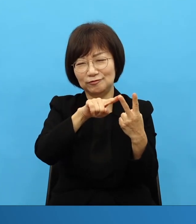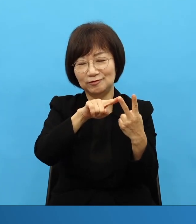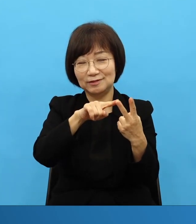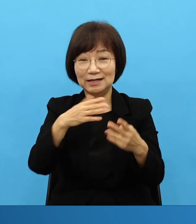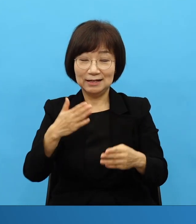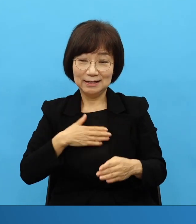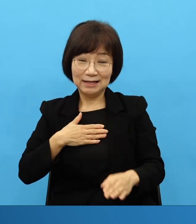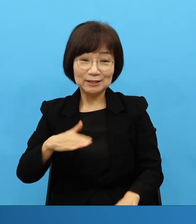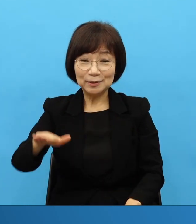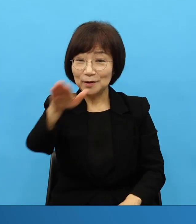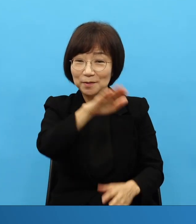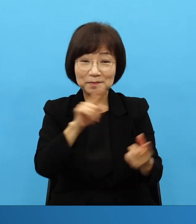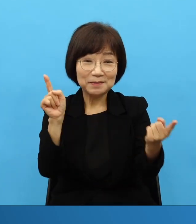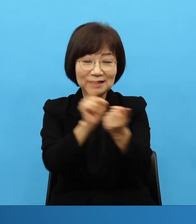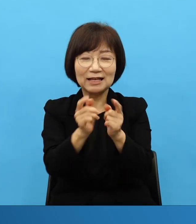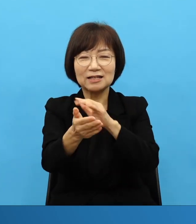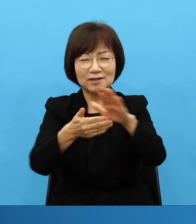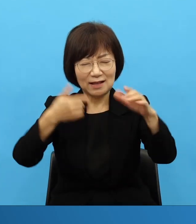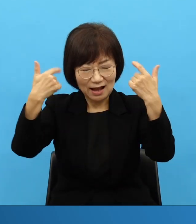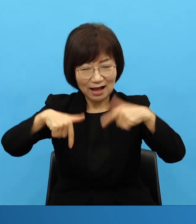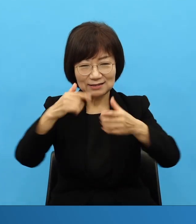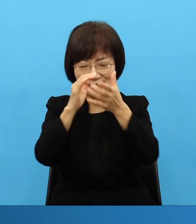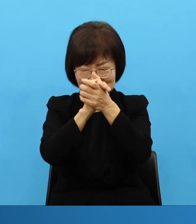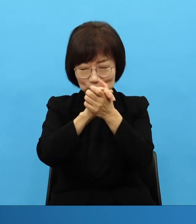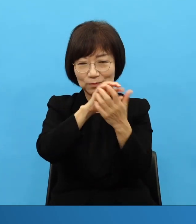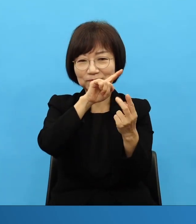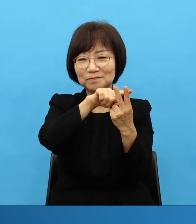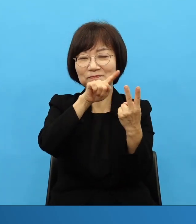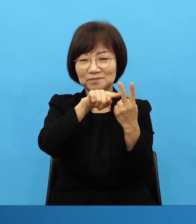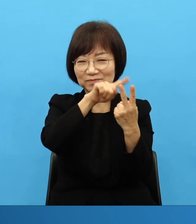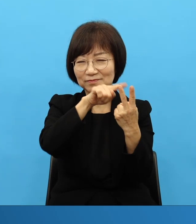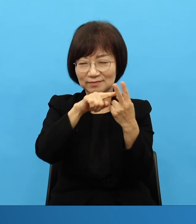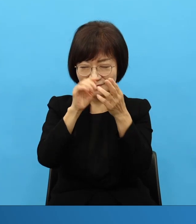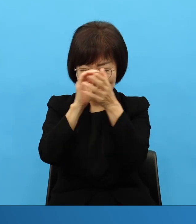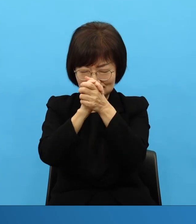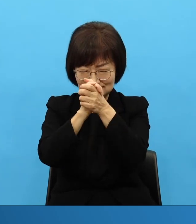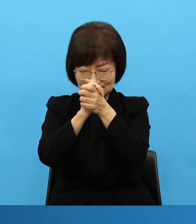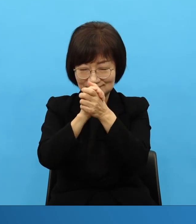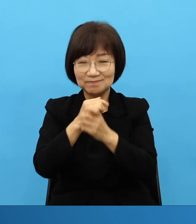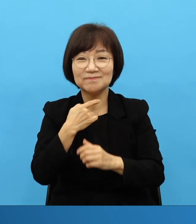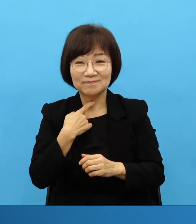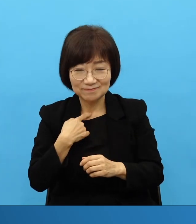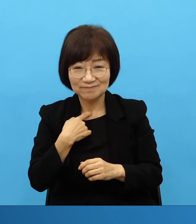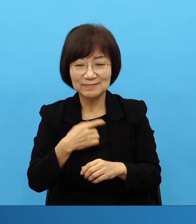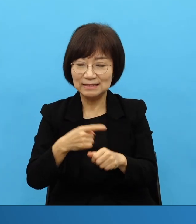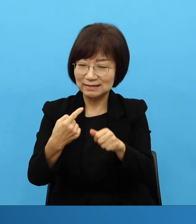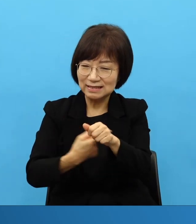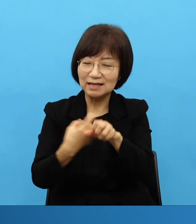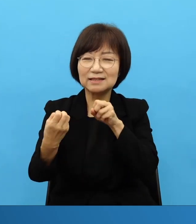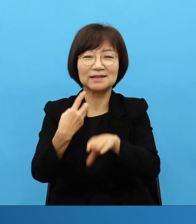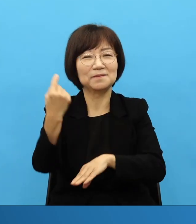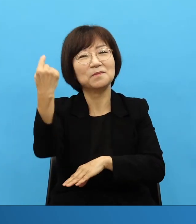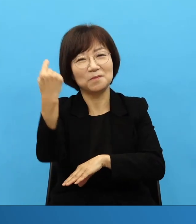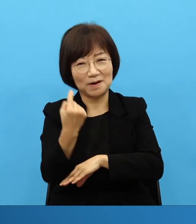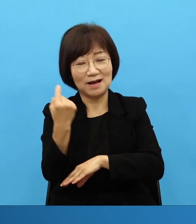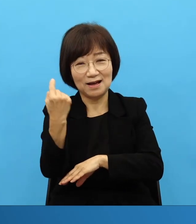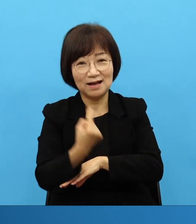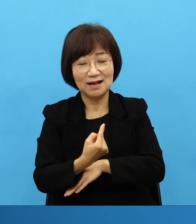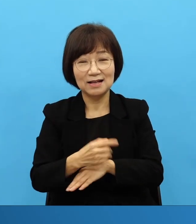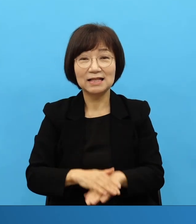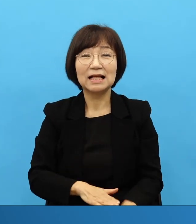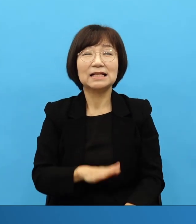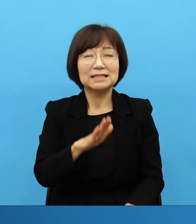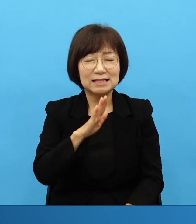until now, this is a prayer 오게 that 돼 I 있습니다, pray. 응답은. And the answers are bound to come. 그래서 참된 평안,